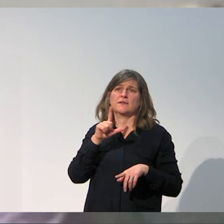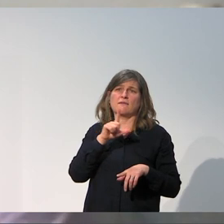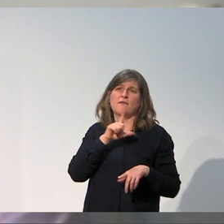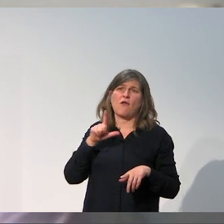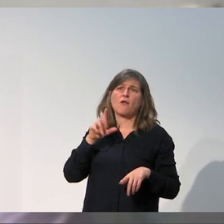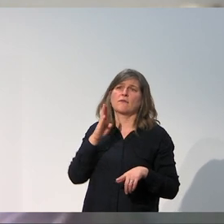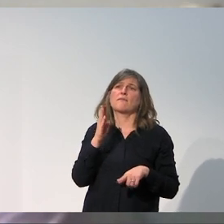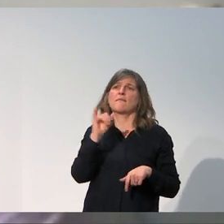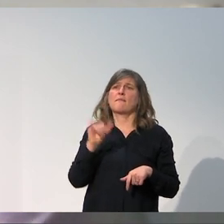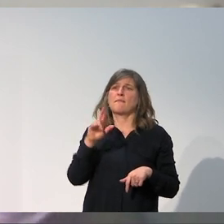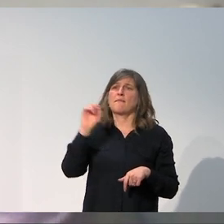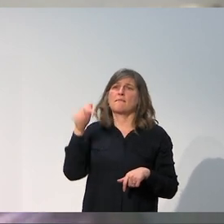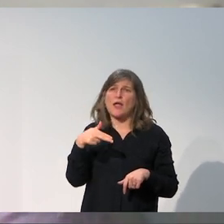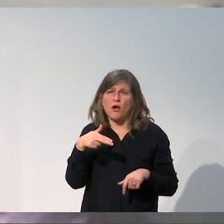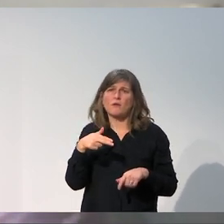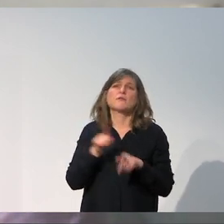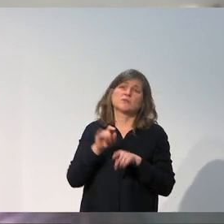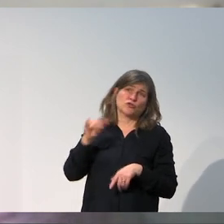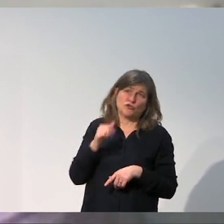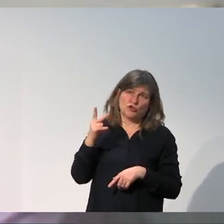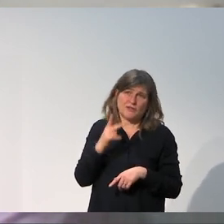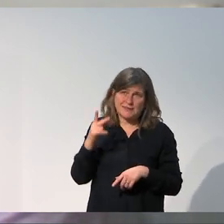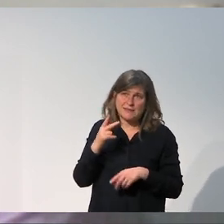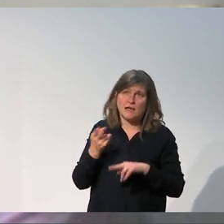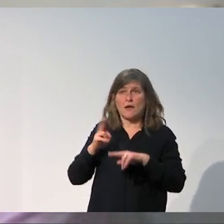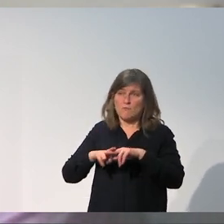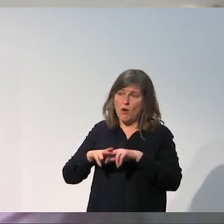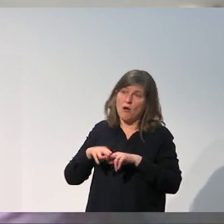en effet, et John Keats, bravo, enfin, qui meurt à